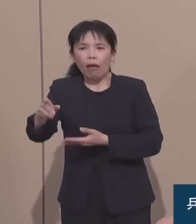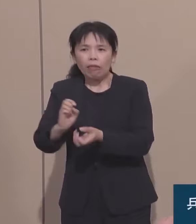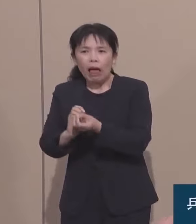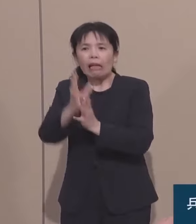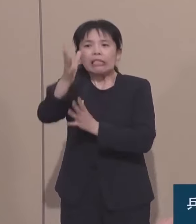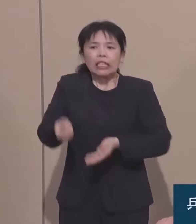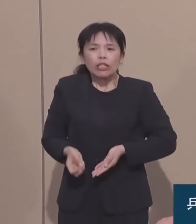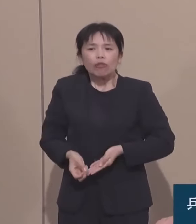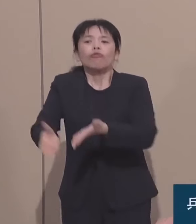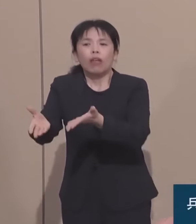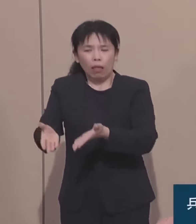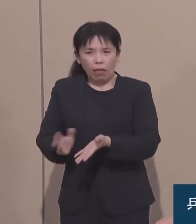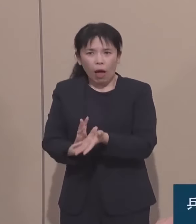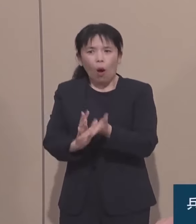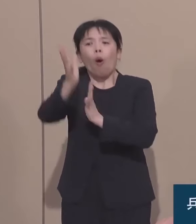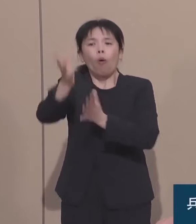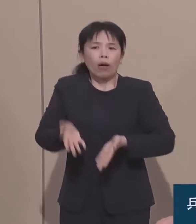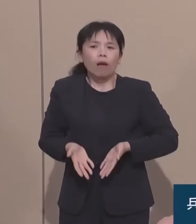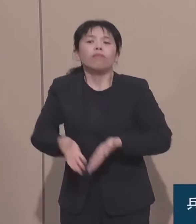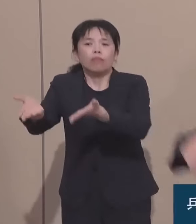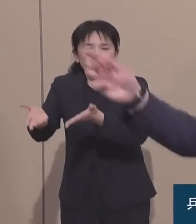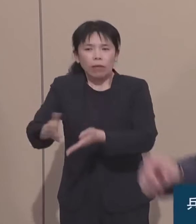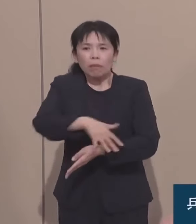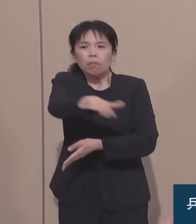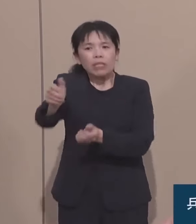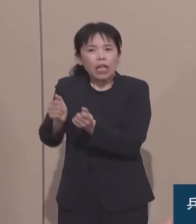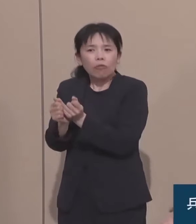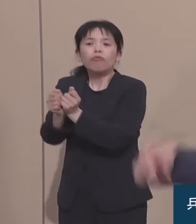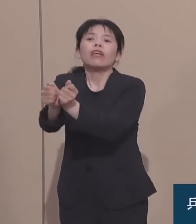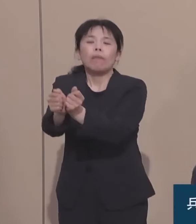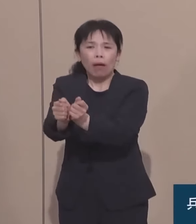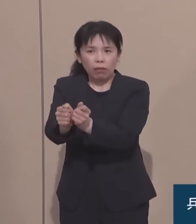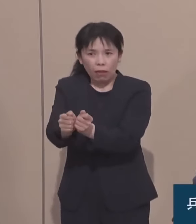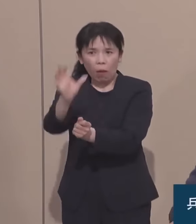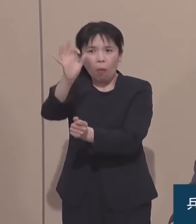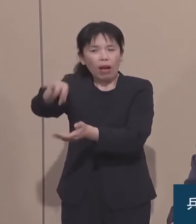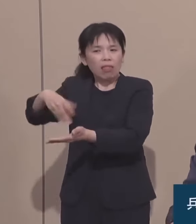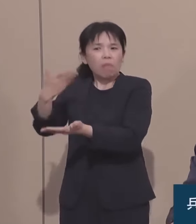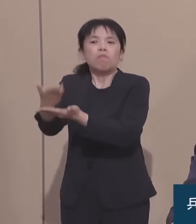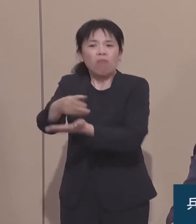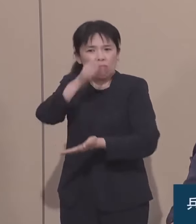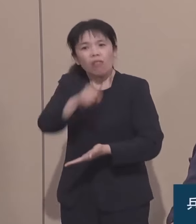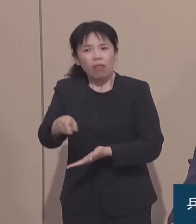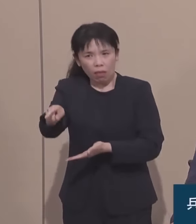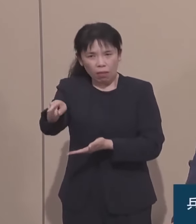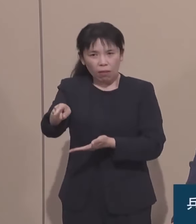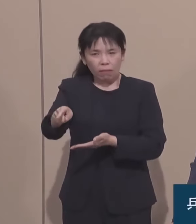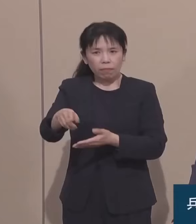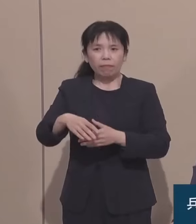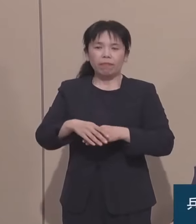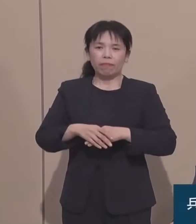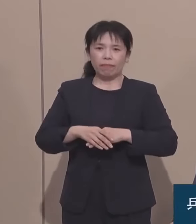ひ放火してこい放火してお前ら全員捕まって損害れてこい